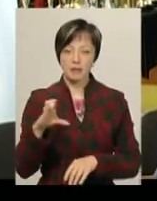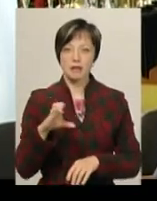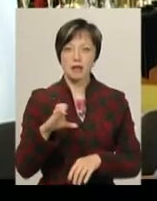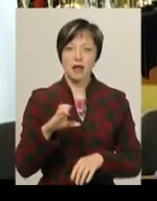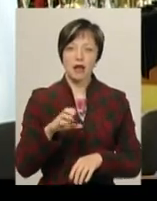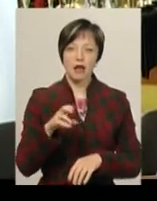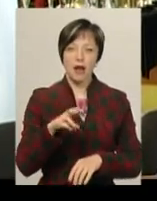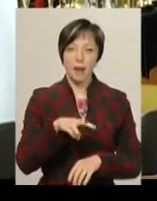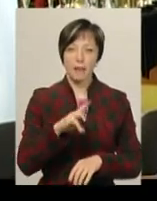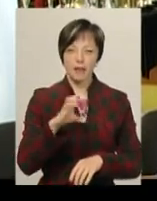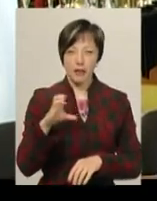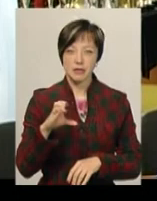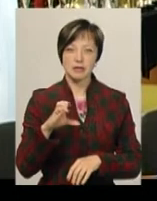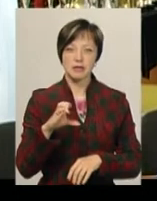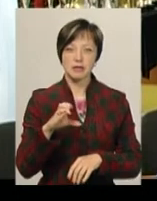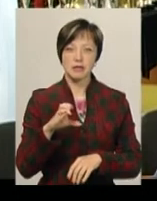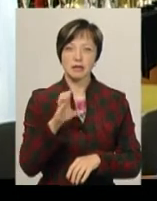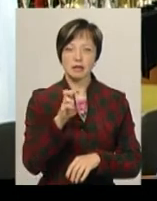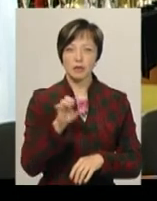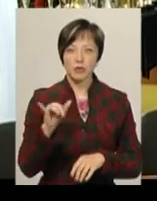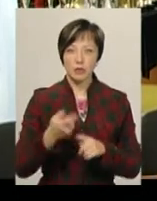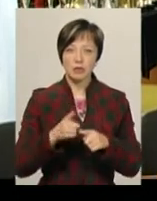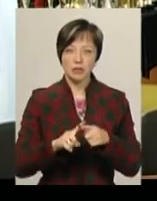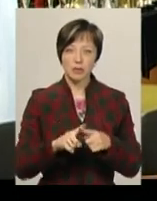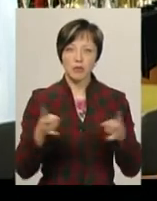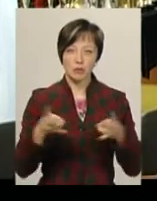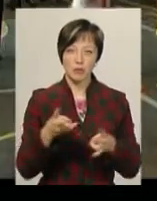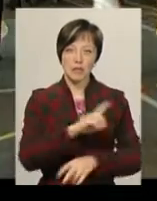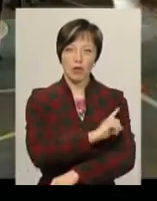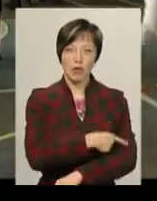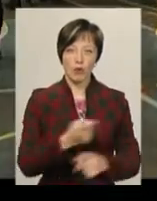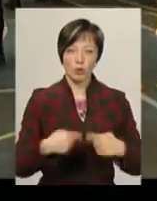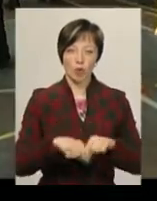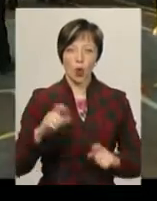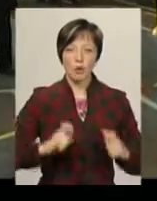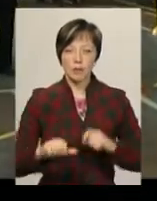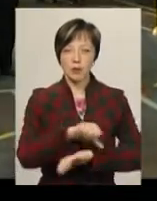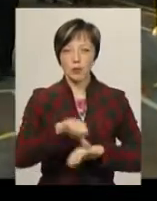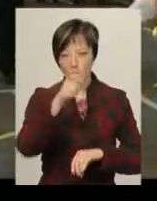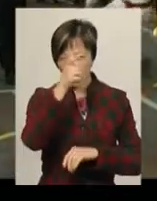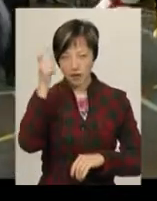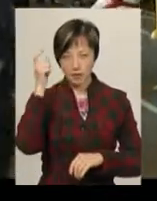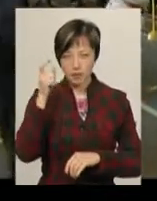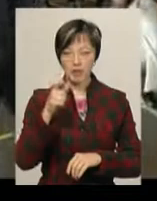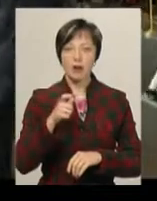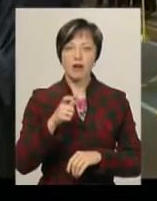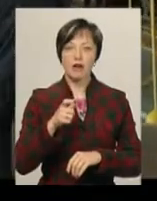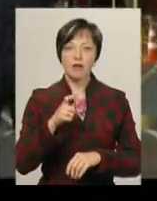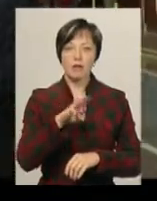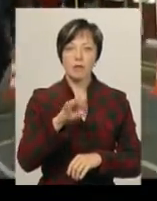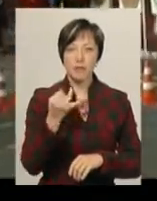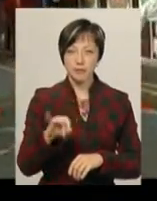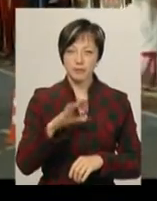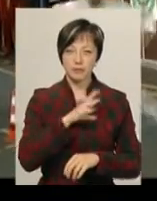Іменно цей вид спорту, який потрібен для силових структур. Курсант прикордонної академії Олександр Токовенко в травні